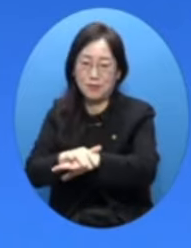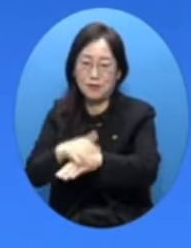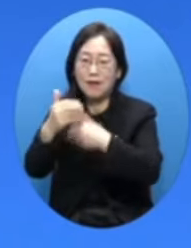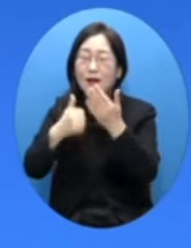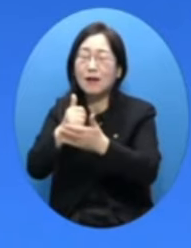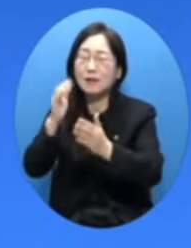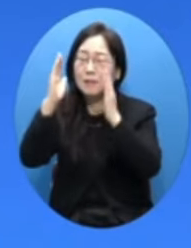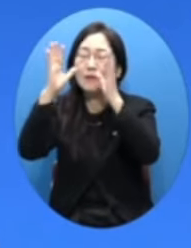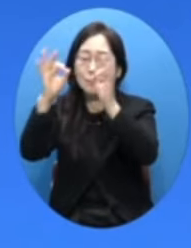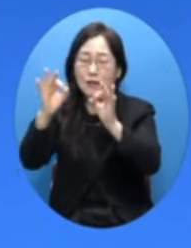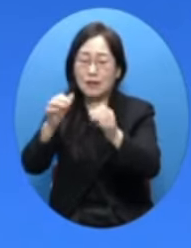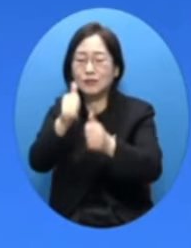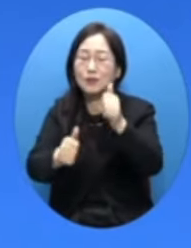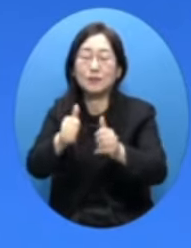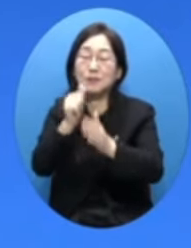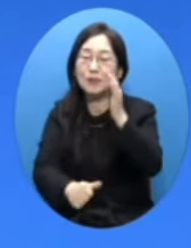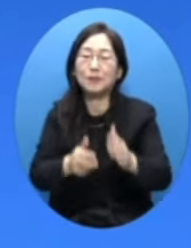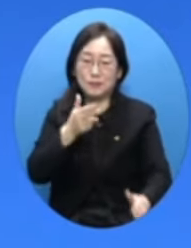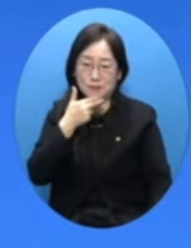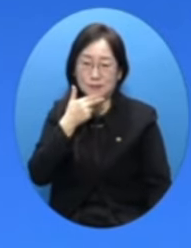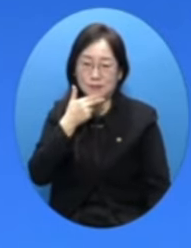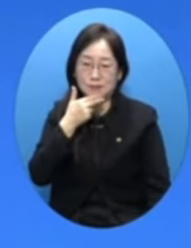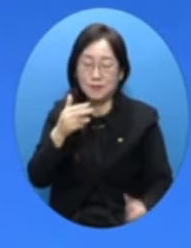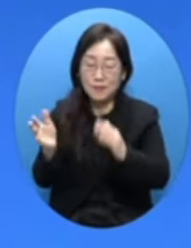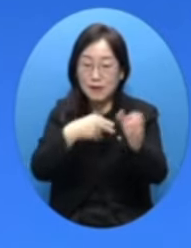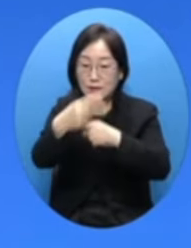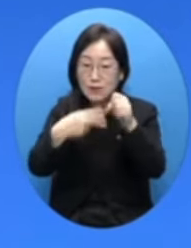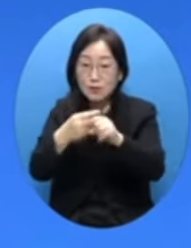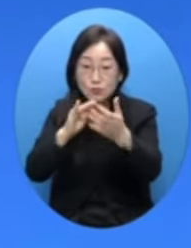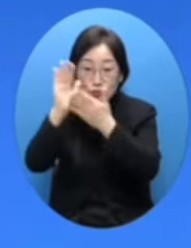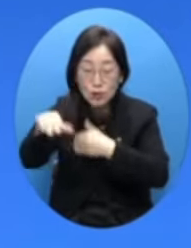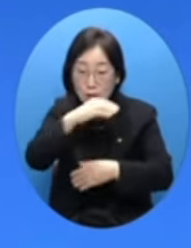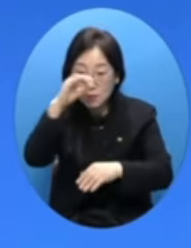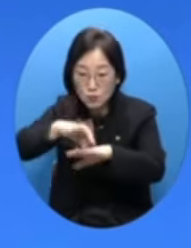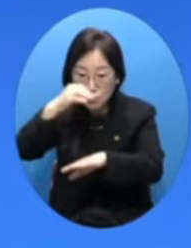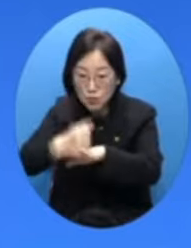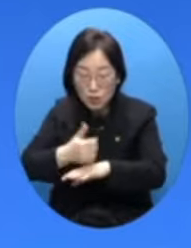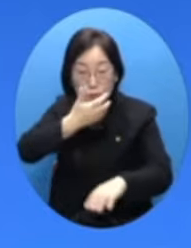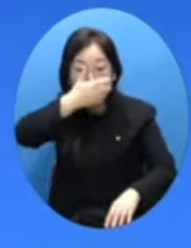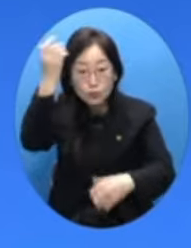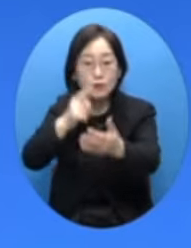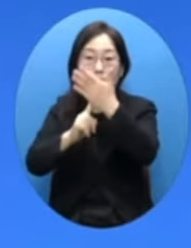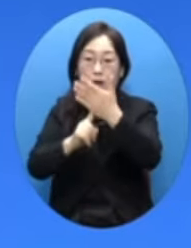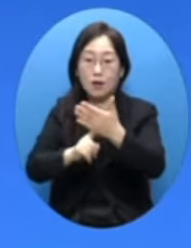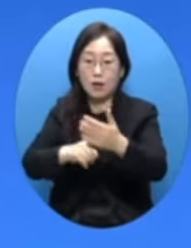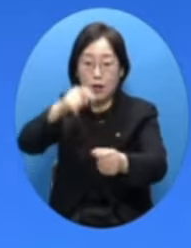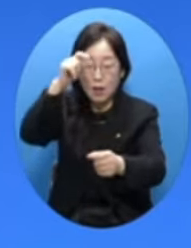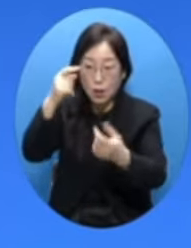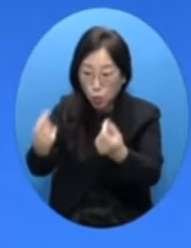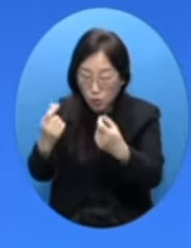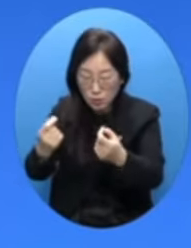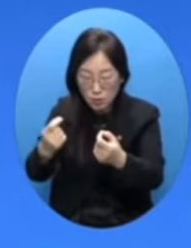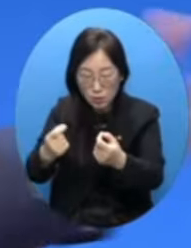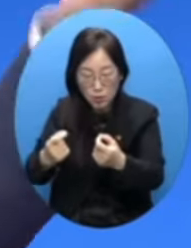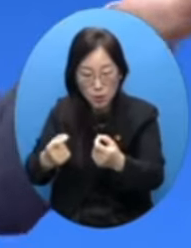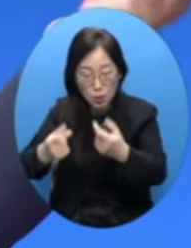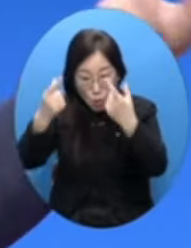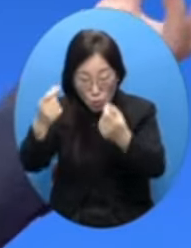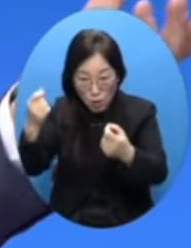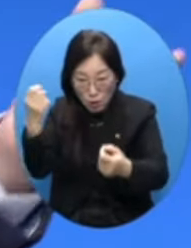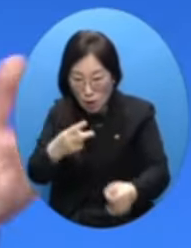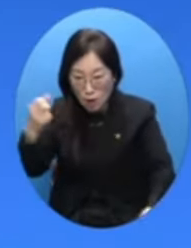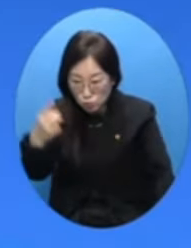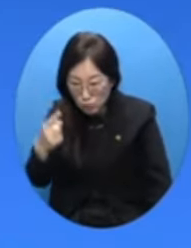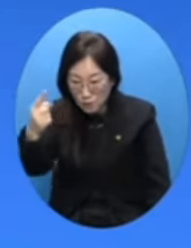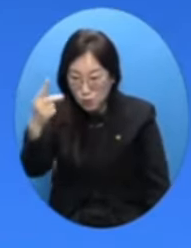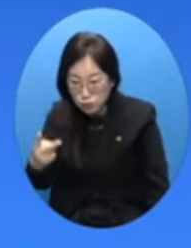않아요. 그런데 2년 후에 바로왕이 꿈을 꿉니다. 똑같은 꿈을 두 번 꾸는데 아무도 꿈을 해먹하지